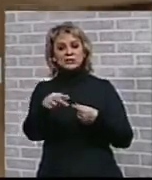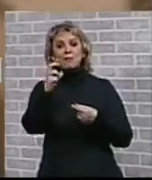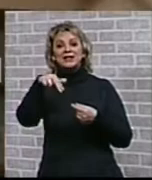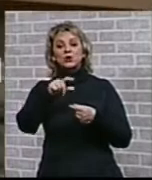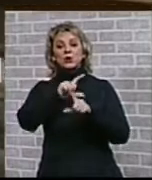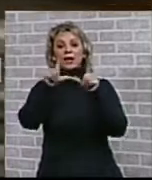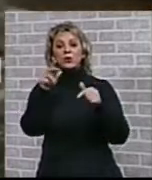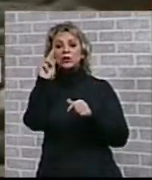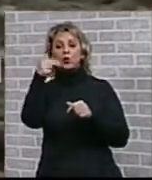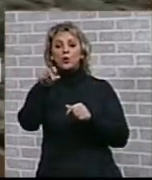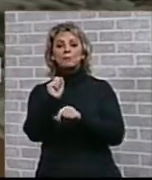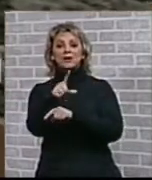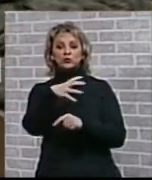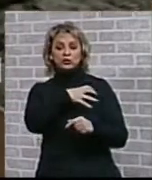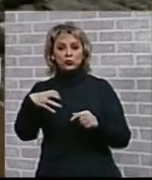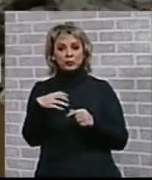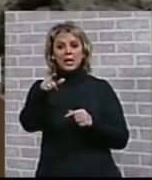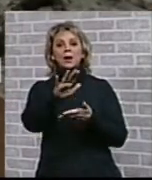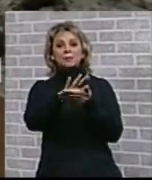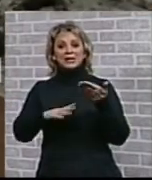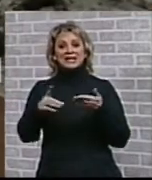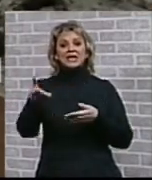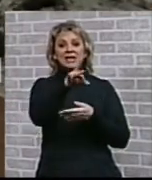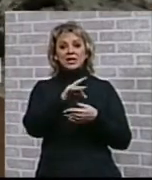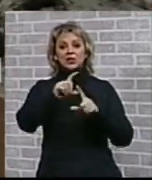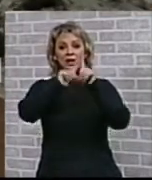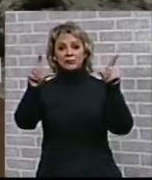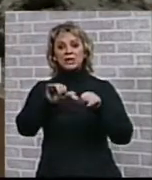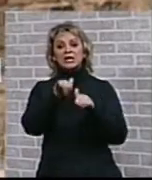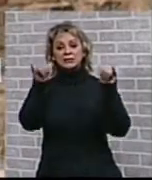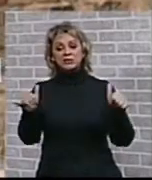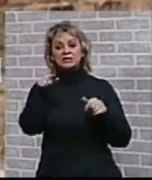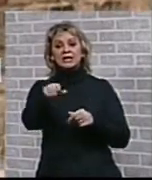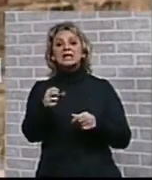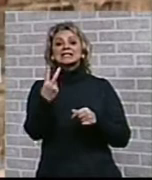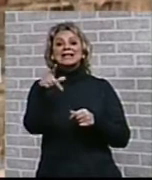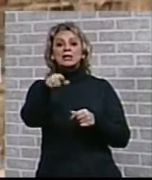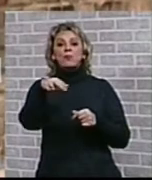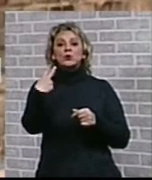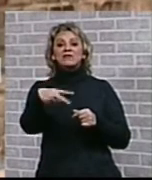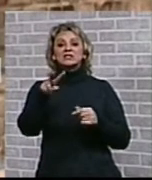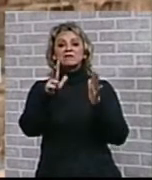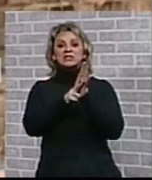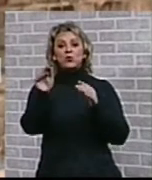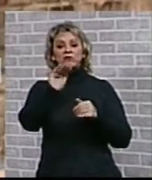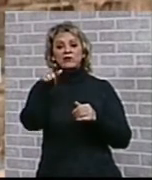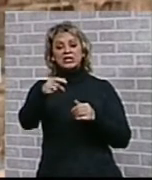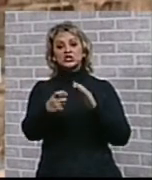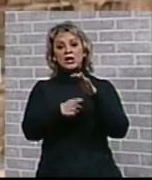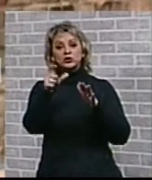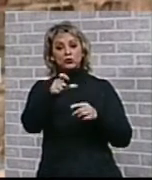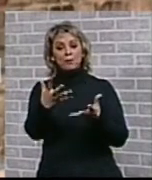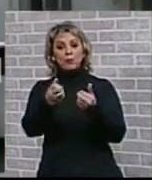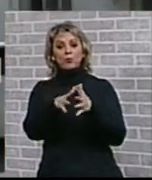компанию-банкрота «Кинкоул» по поручению губернатора продолжает региональная корпорация развития. С 13 по 28 февраля шахтеры